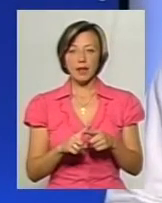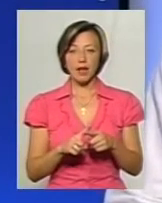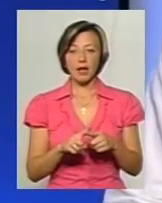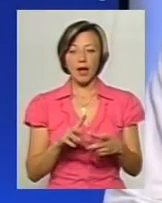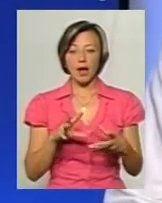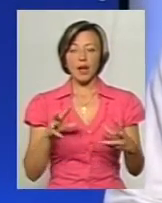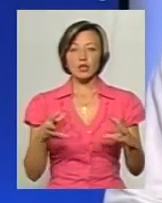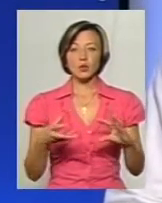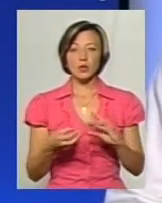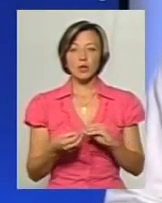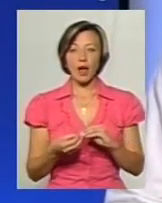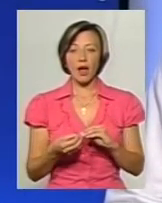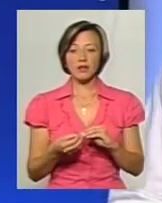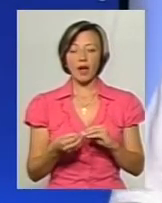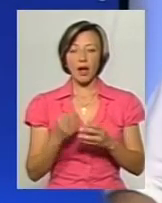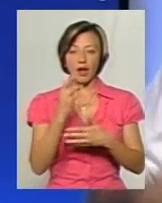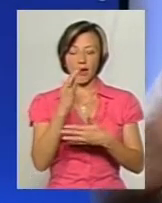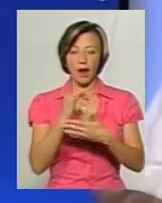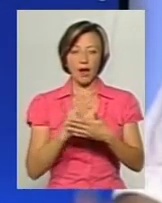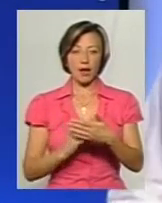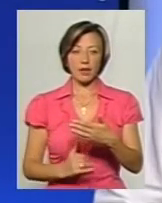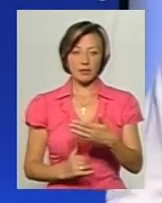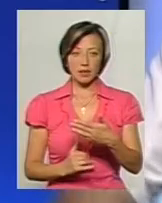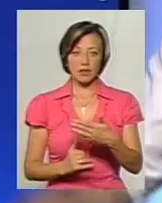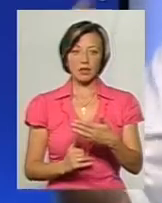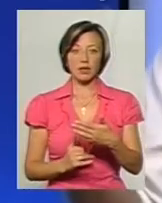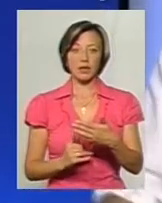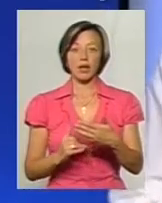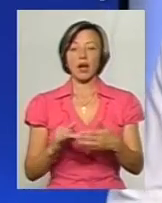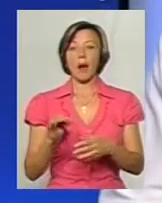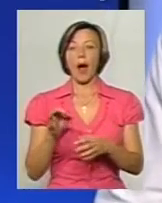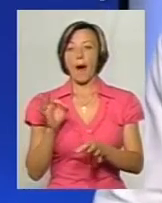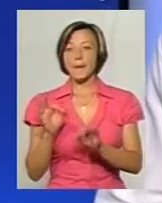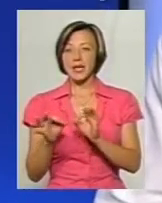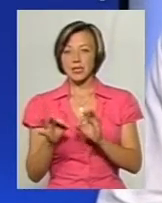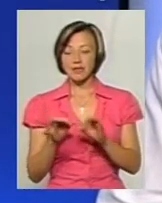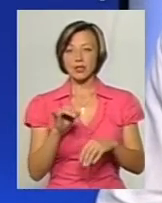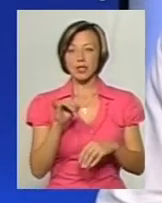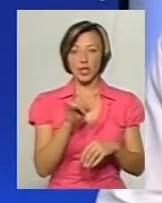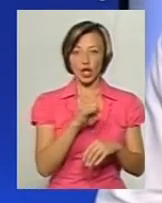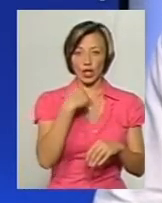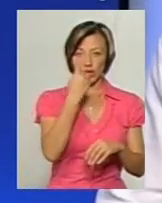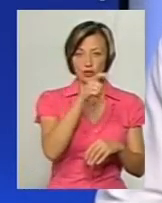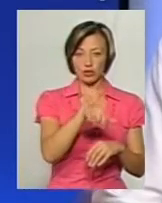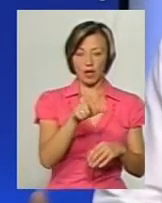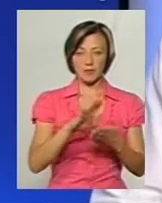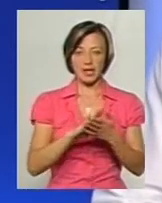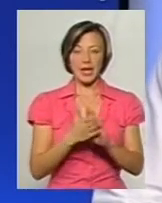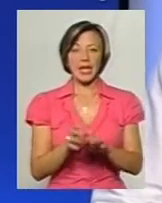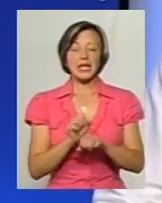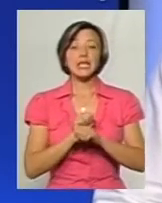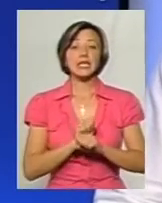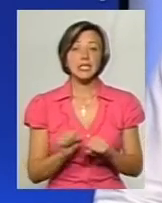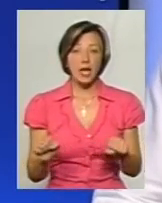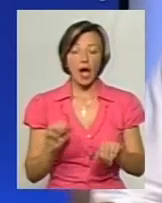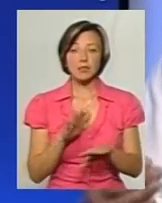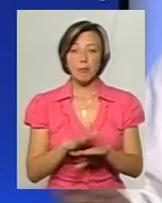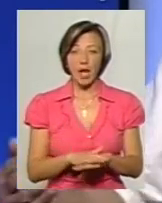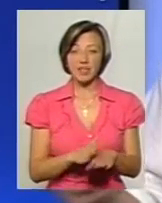целого ряда как объективных, а в последнее время еще и субъективных обстоятельств. Нельзя с банковской